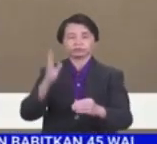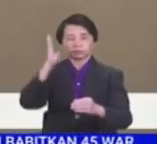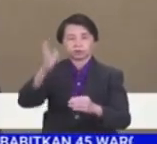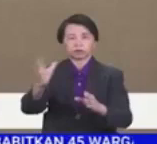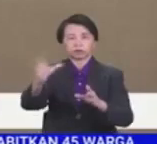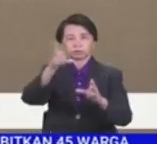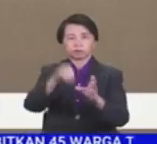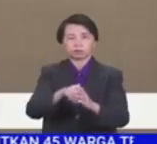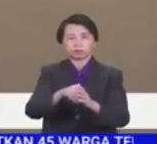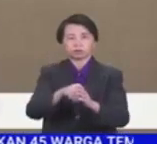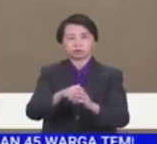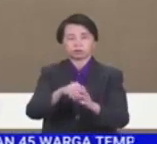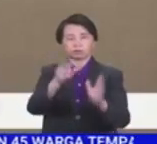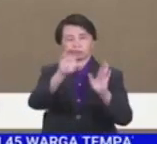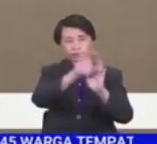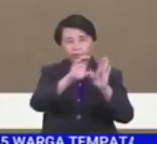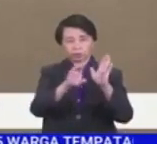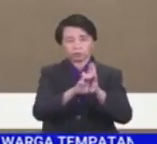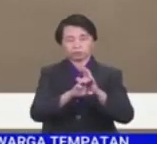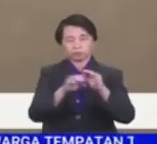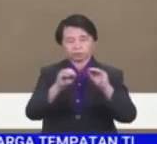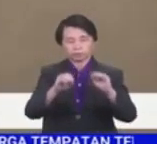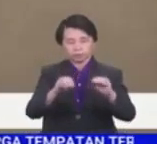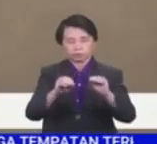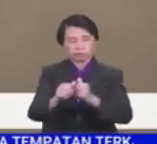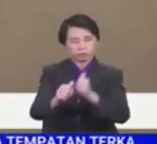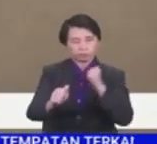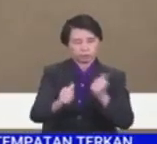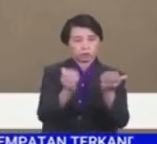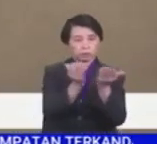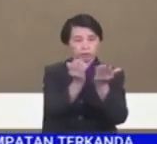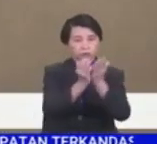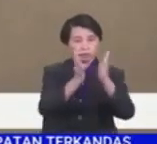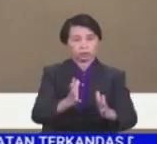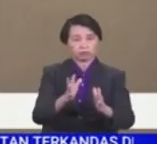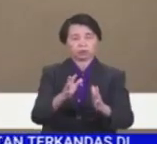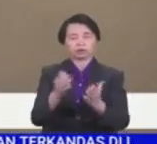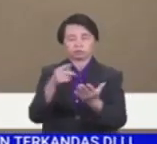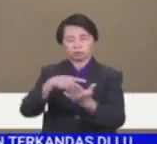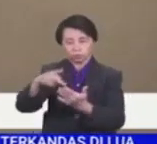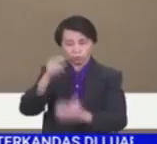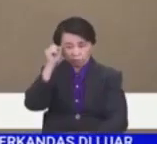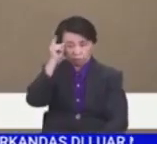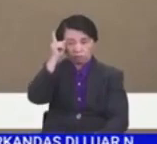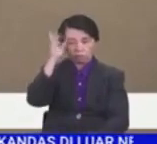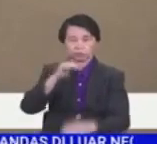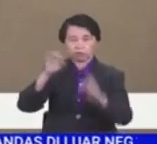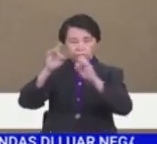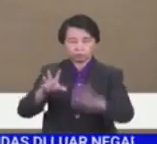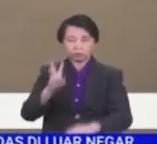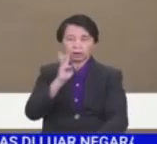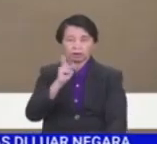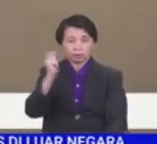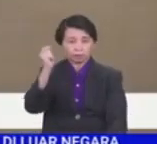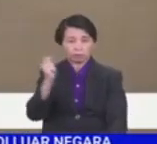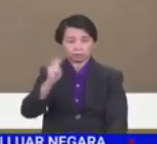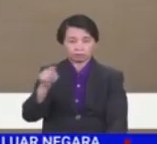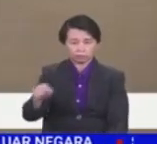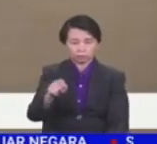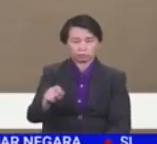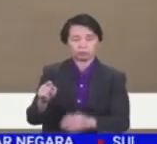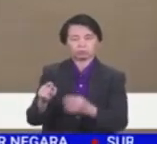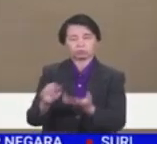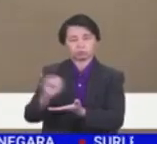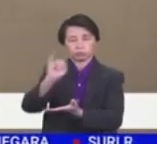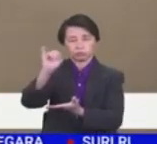akan melibatkan pengenalan silabus pendidikan pencegahan kepada pelajar serta program kesedaran dan ujian air kencing terhadap pengusaha